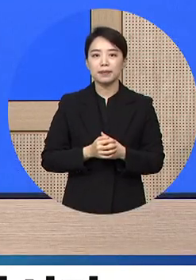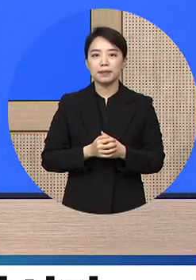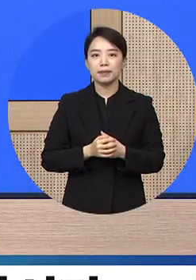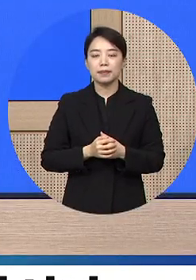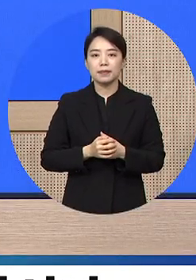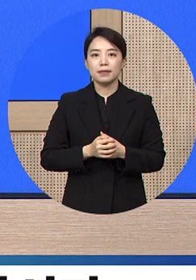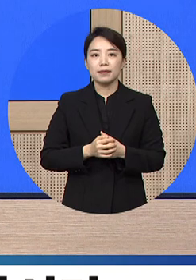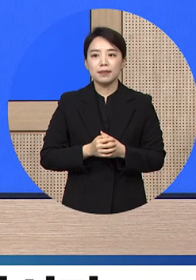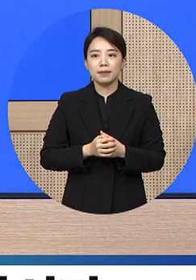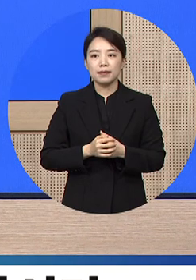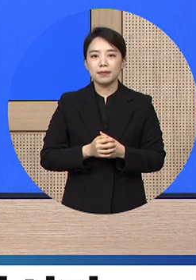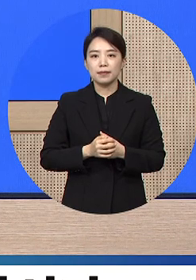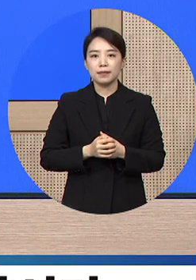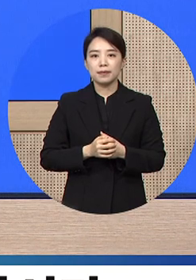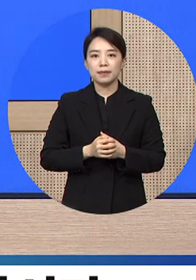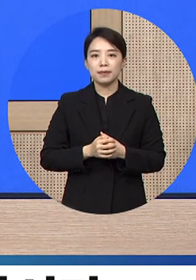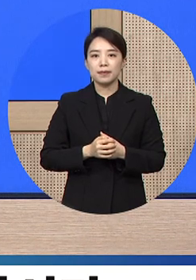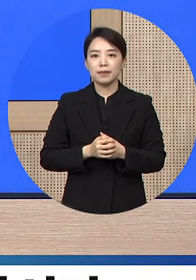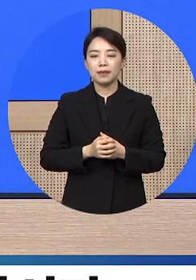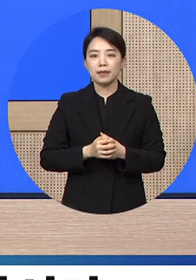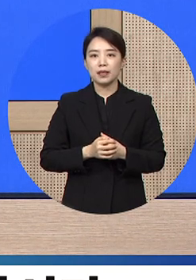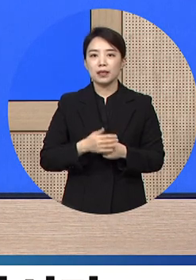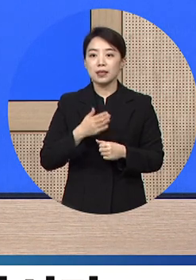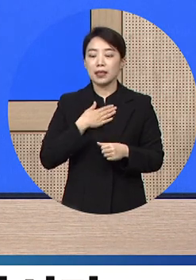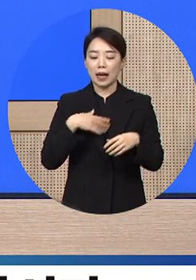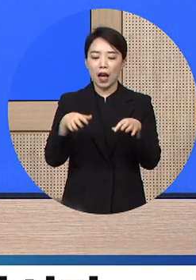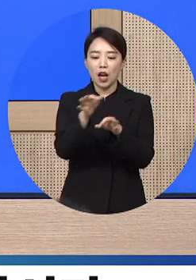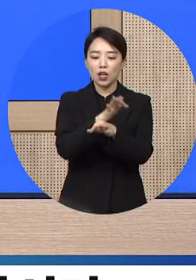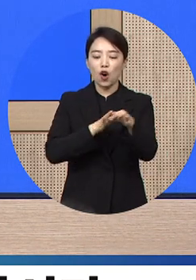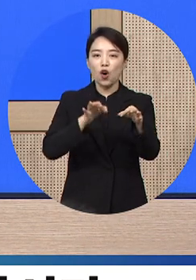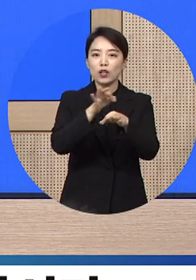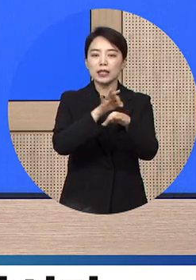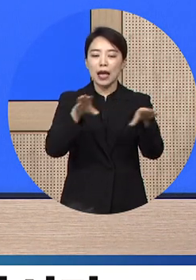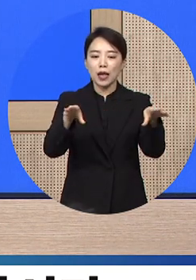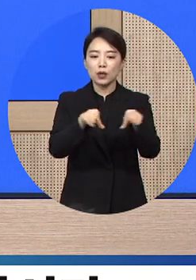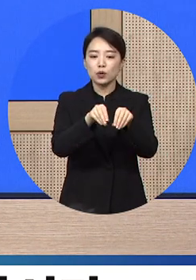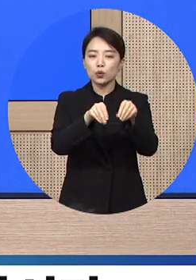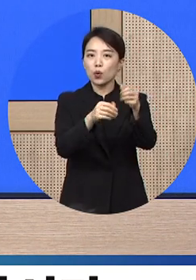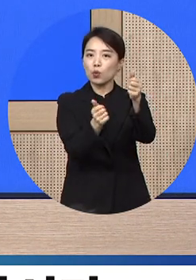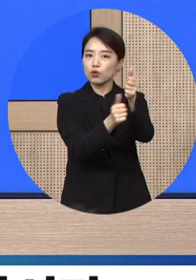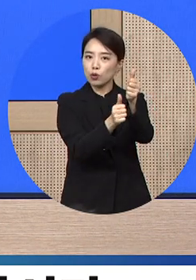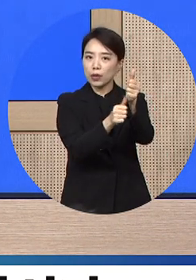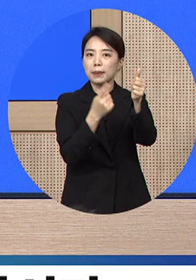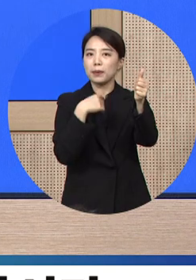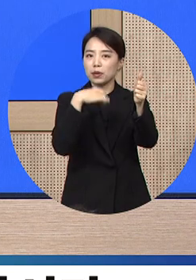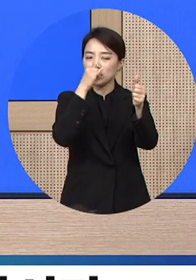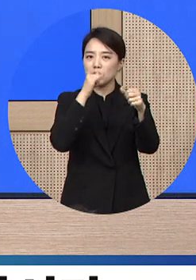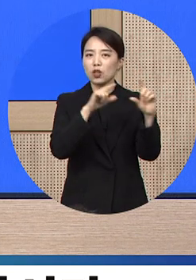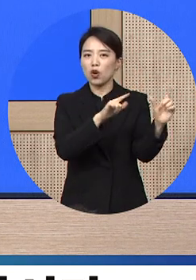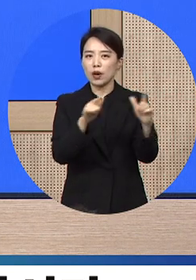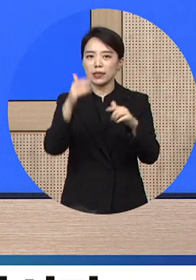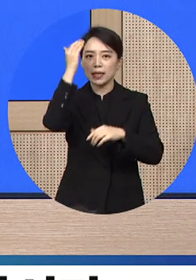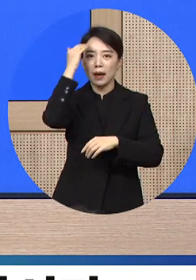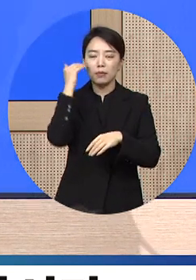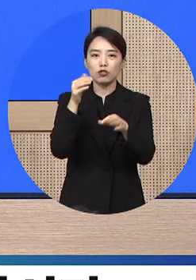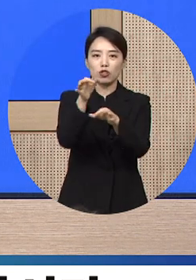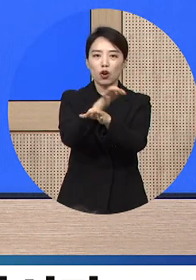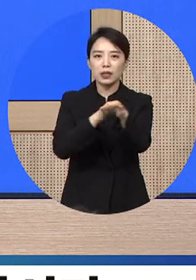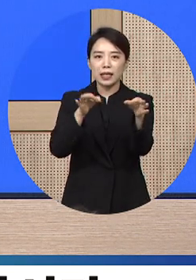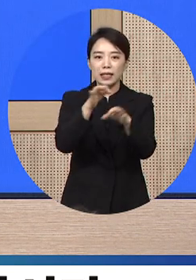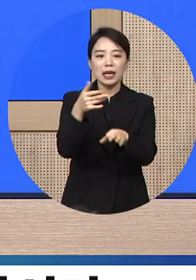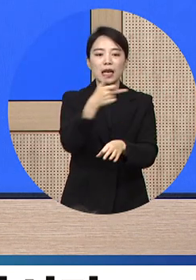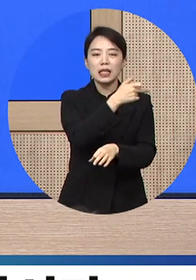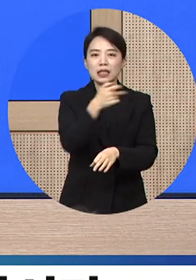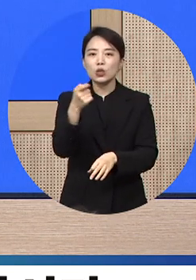제가 그 경제부총리까지 하면서 크고 작은 경제 위기를 겪었습니다. 거의 뭐 대한민국 경제는 크고 작은